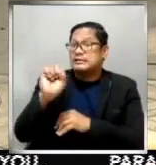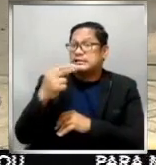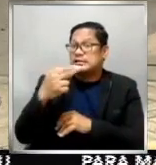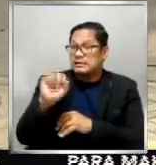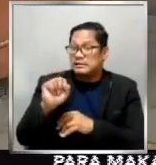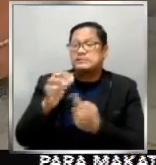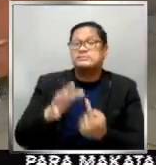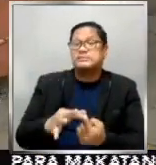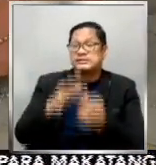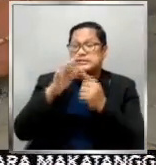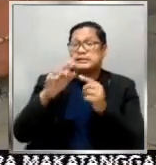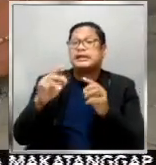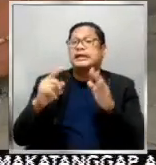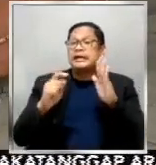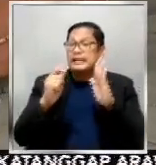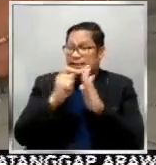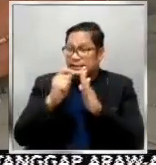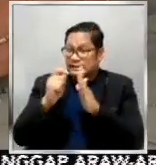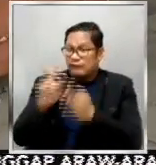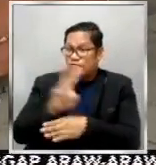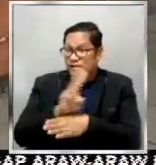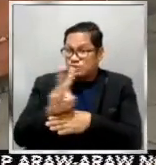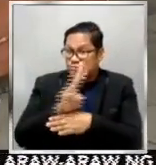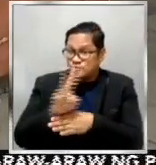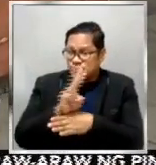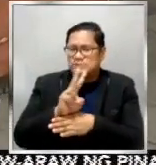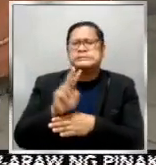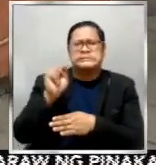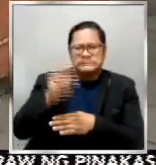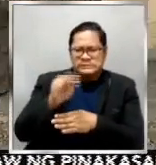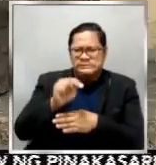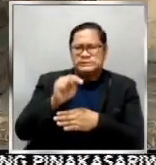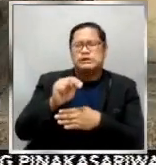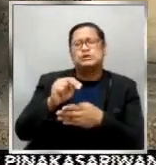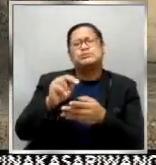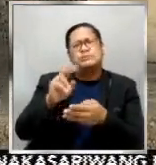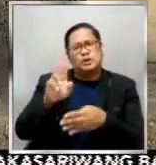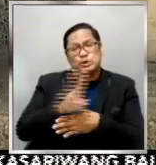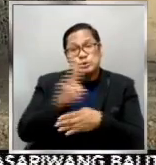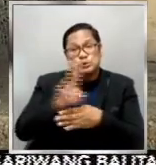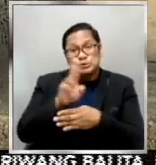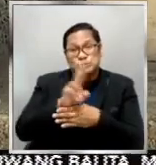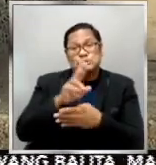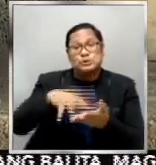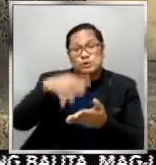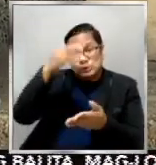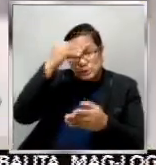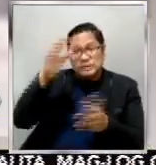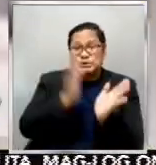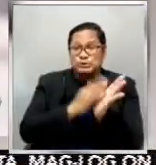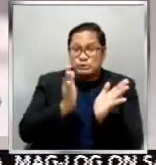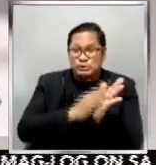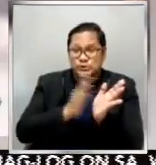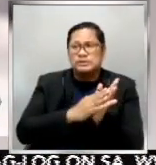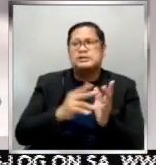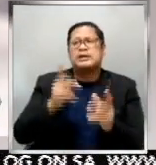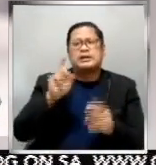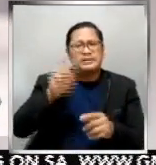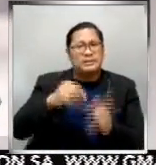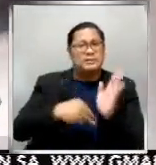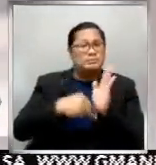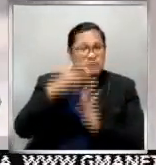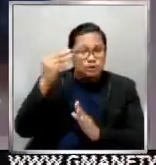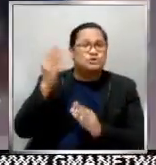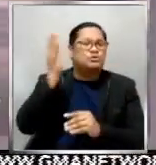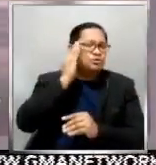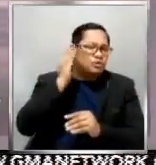vocational learners na nangangailangan na magsanay sa equipment na nasa mga paaralan at mas anilay matured na sa pagsunod sa health